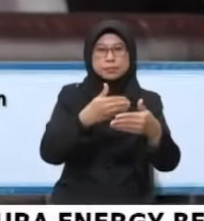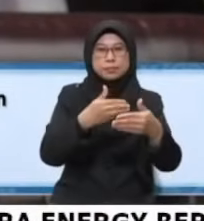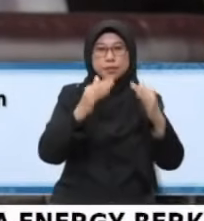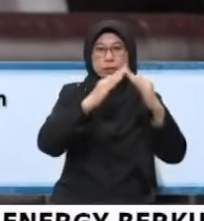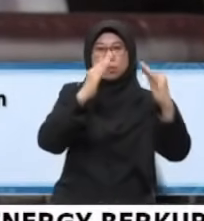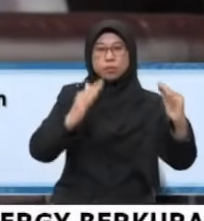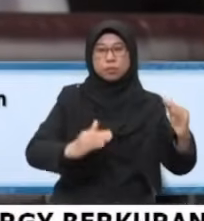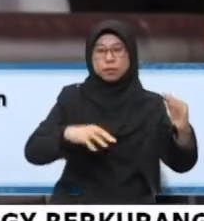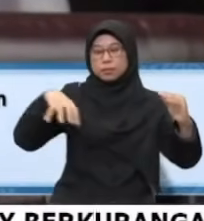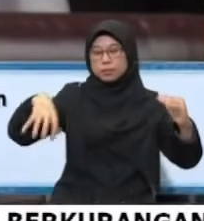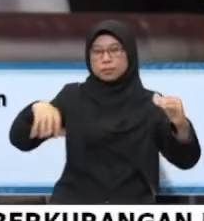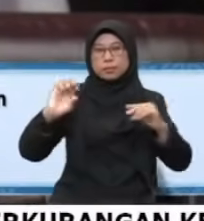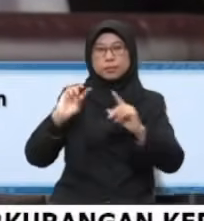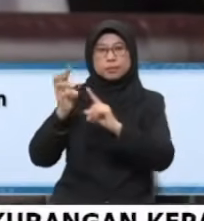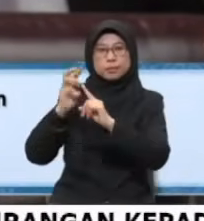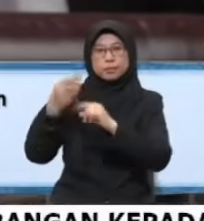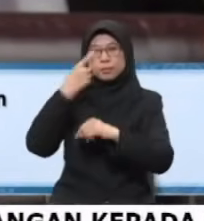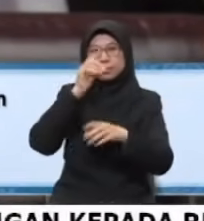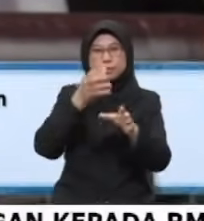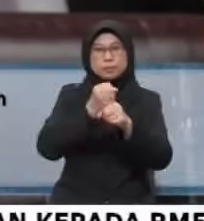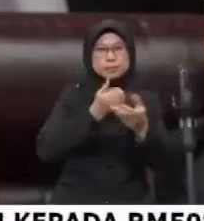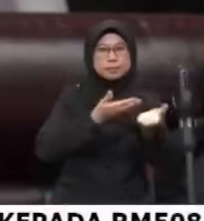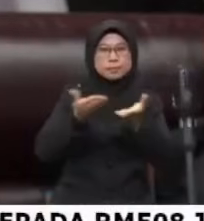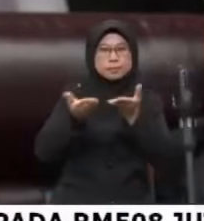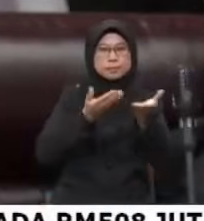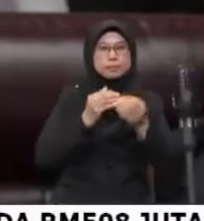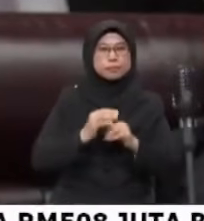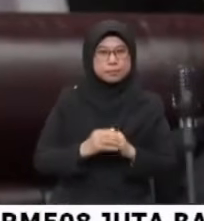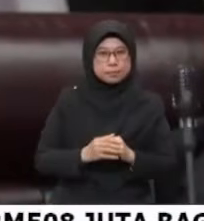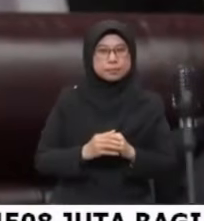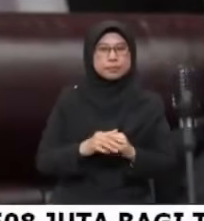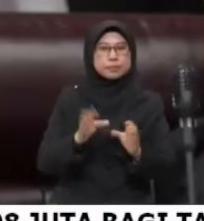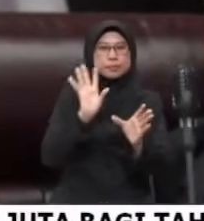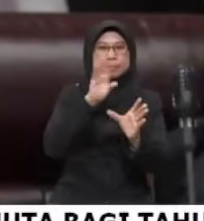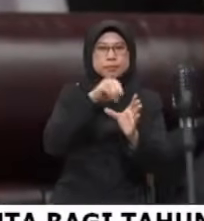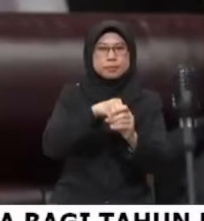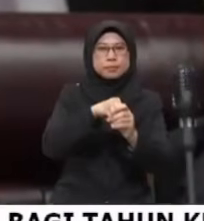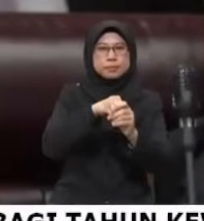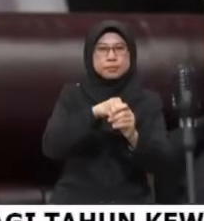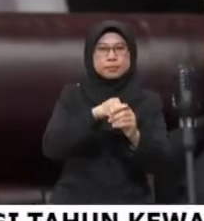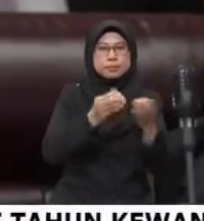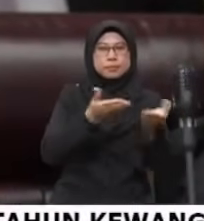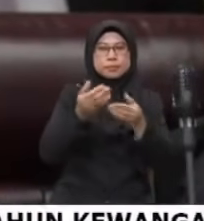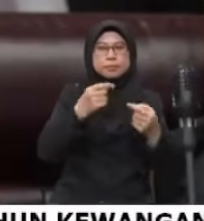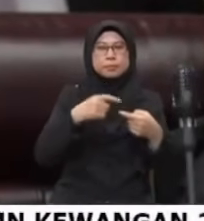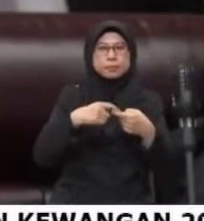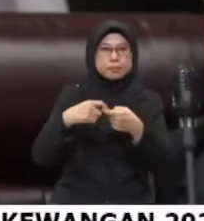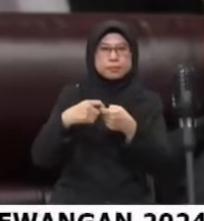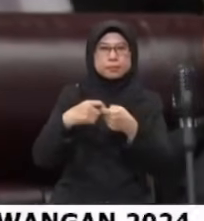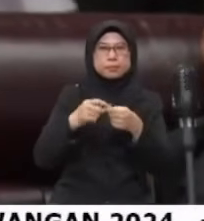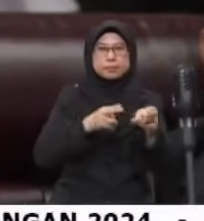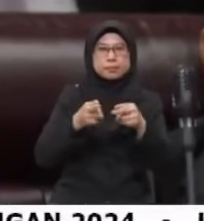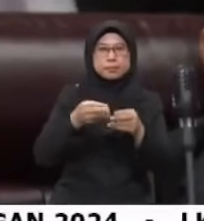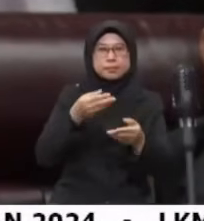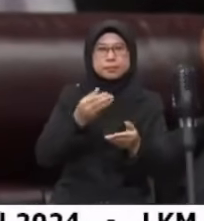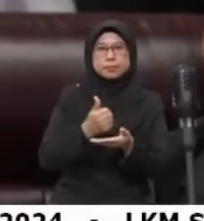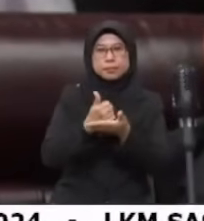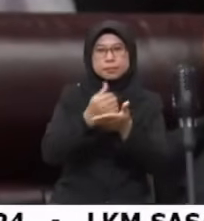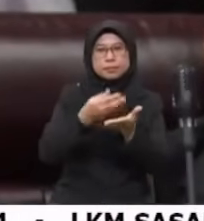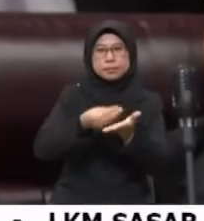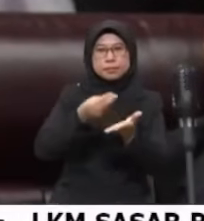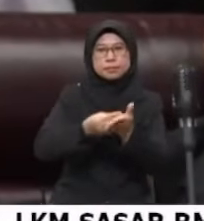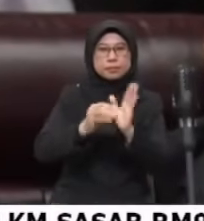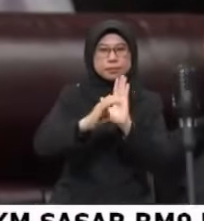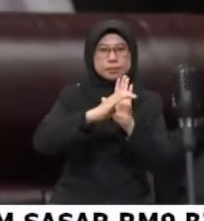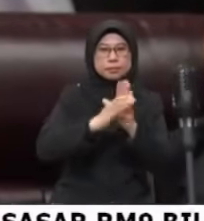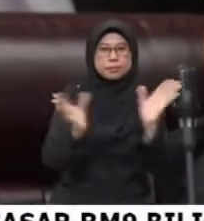tinggal mereka untuk mendapatkan perkhidmatan yang diperlukan termasuklah perkhidmatan berkaitan pengurusan bantuan kewangan